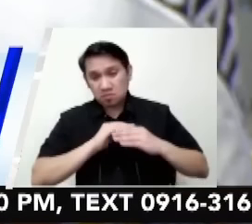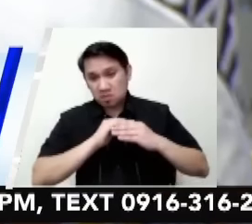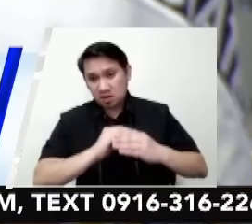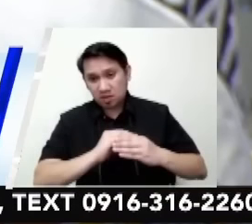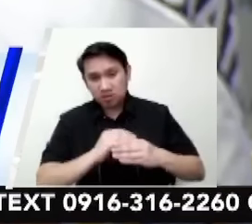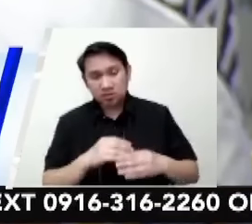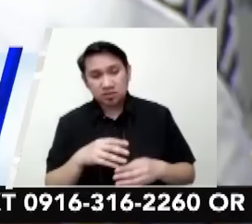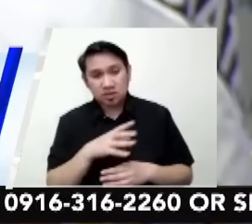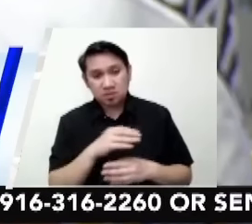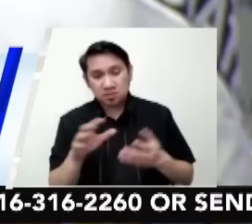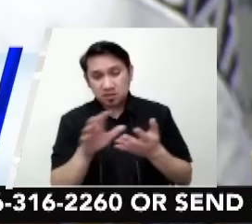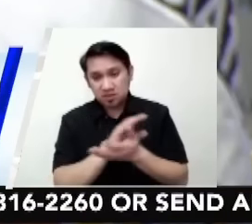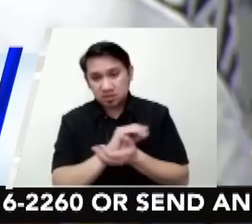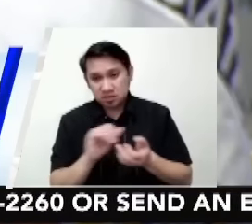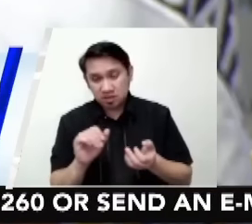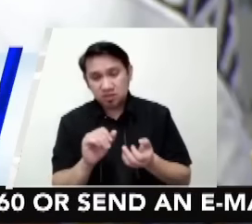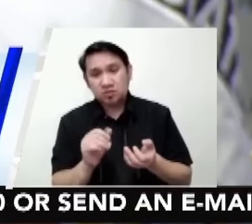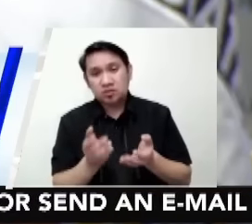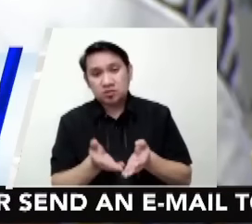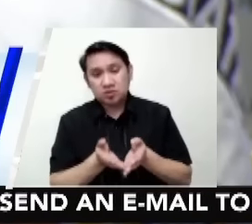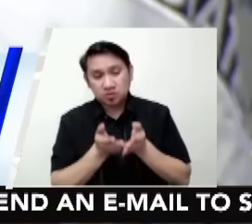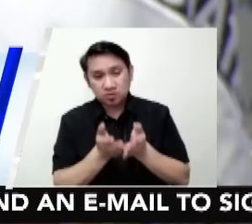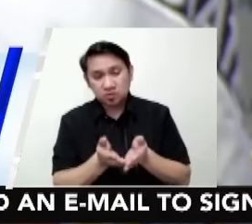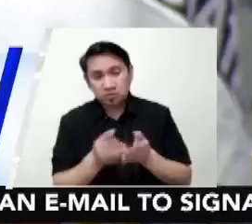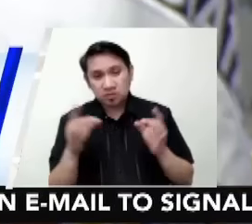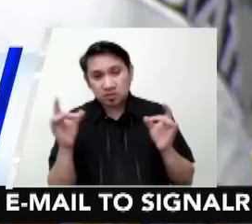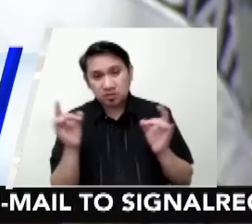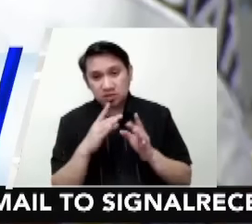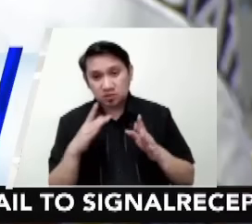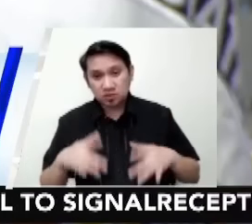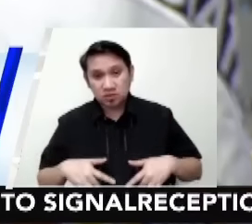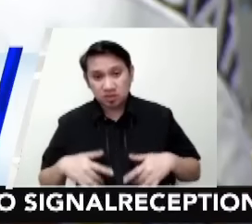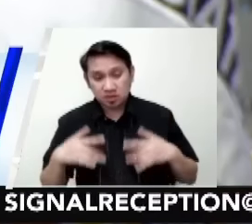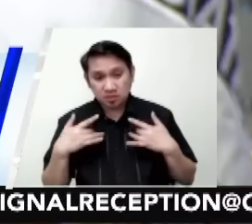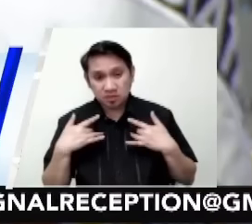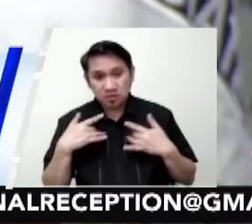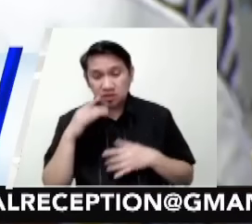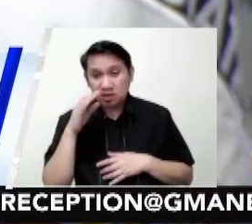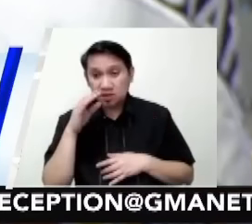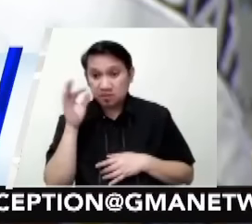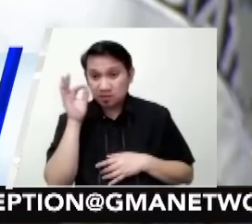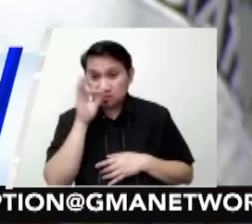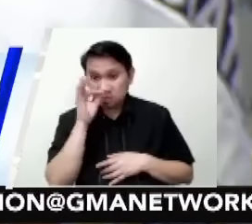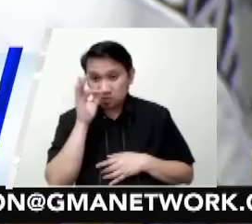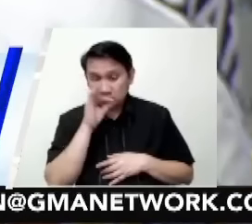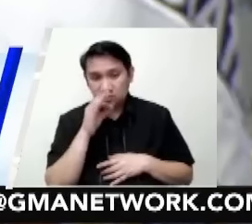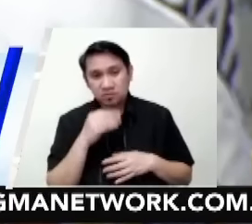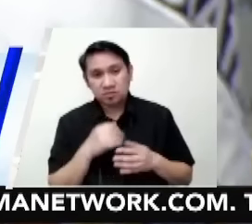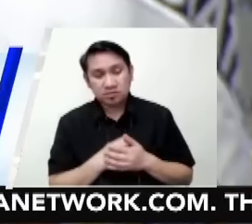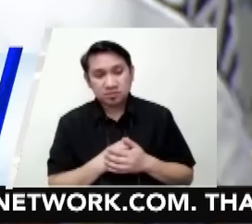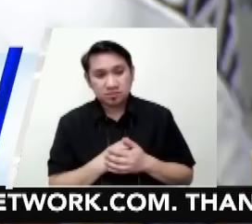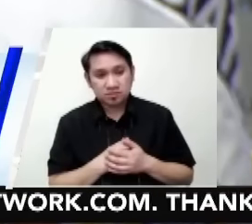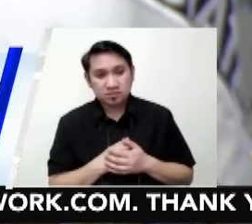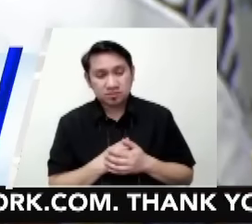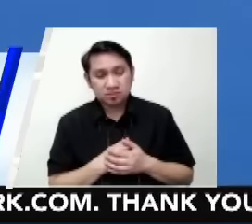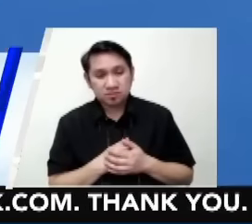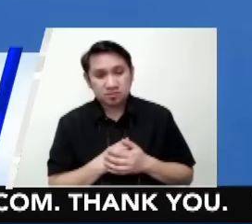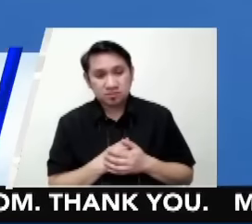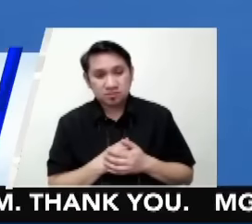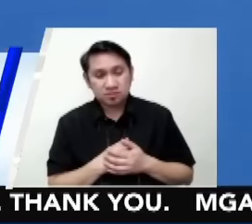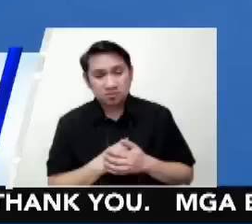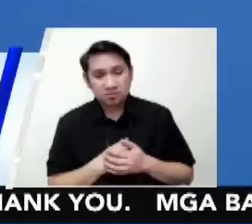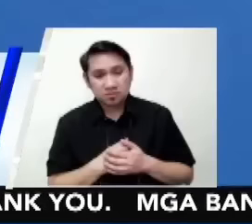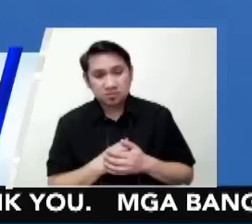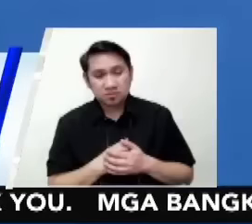damaged Philippine vessels endangered the lives of Philippine service members. It's reckless, and it threatens regional peace and stability. Sa